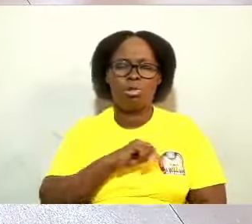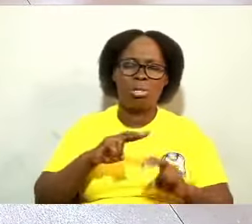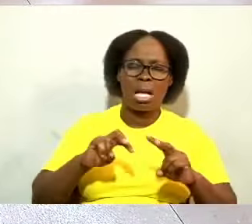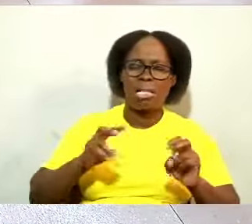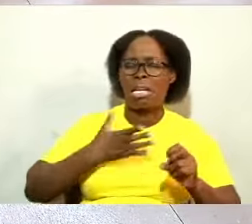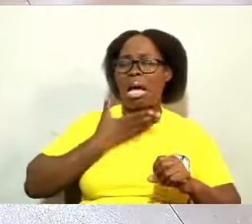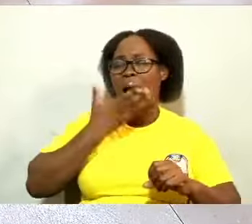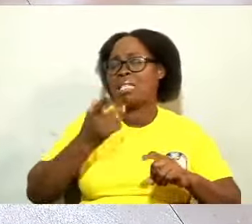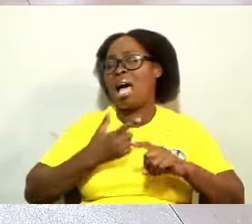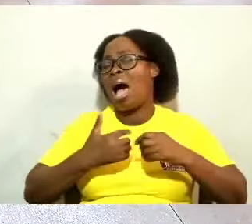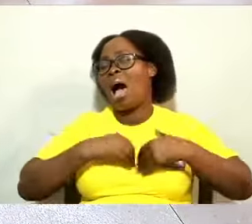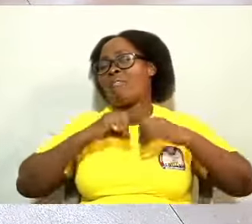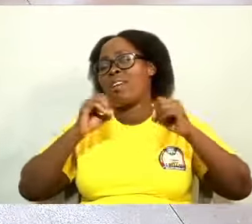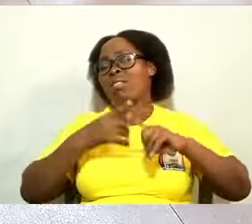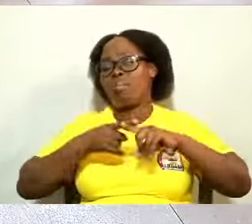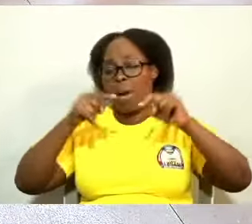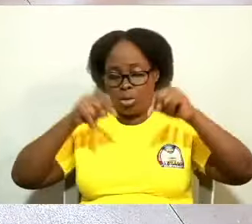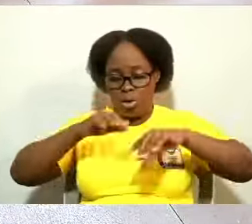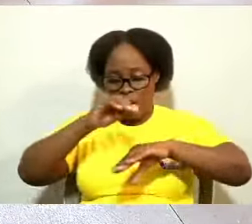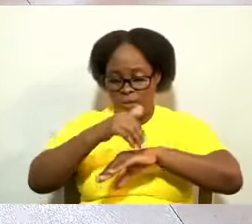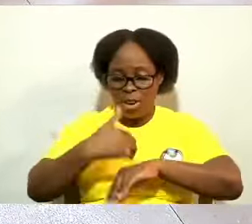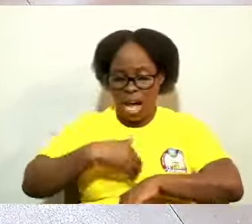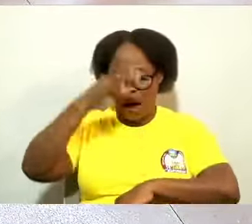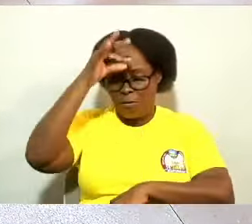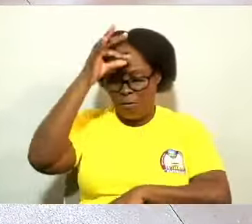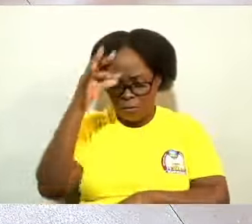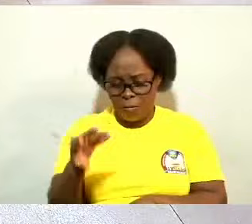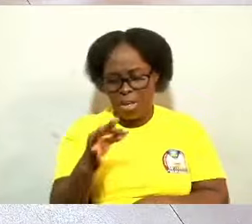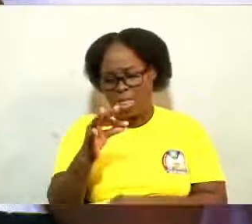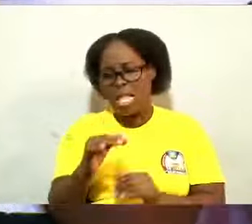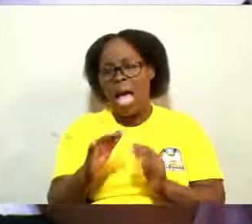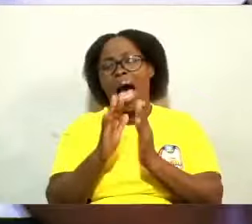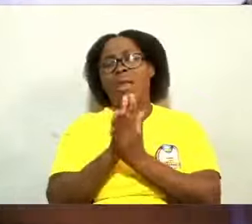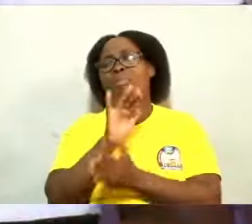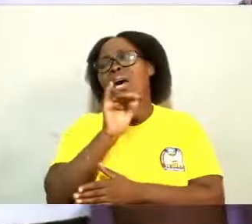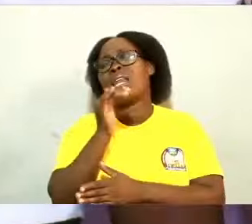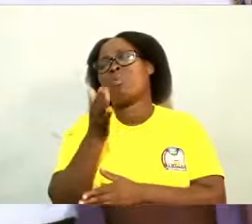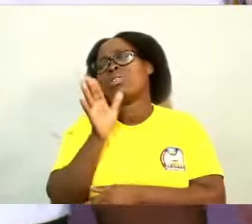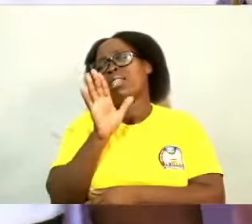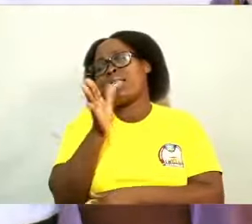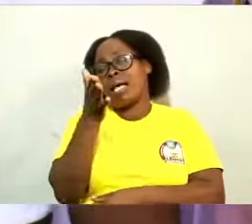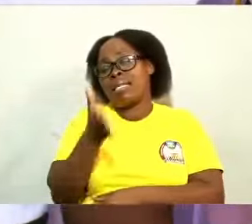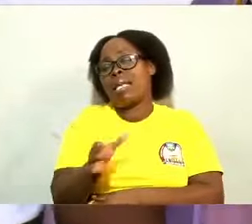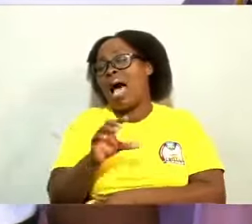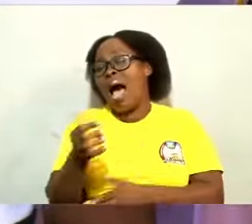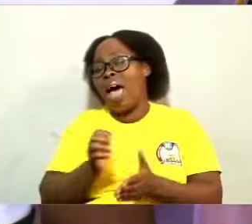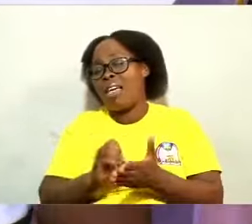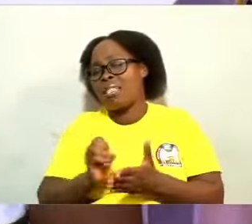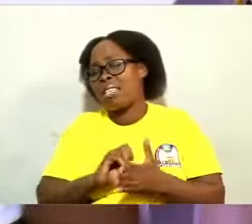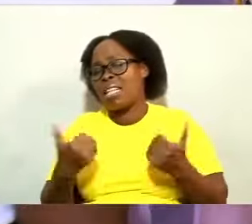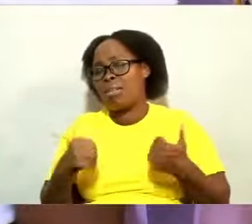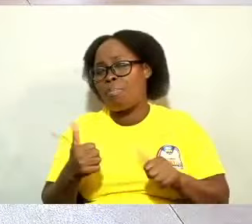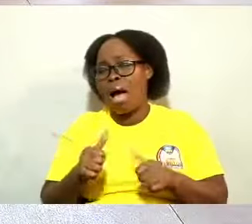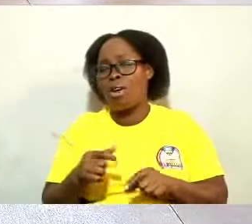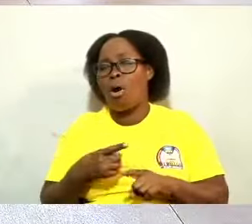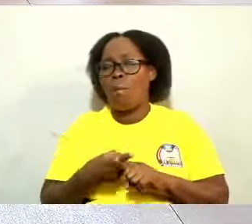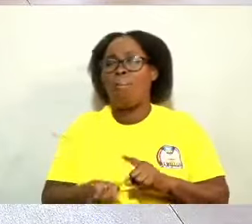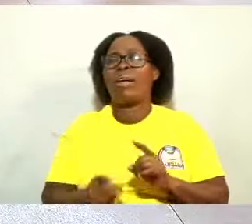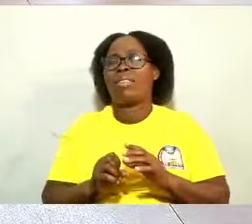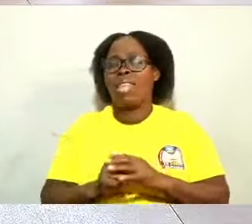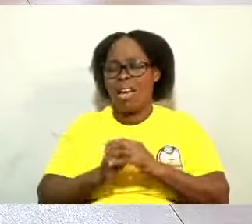wamekuja jioni ya leo kwa imani na wameweka maombi yao, na wengine wajaweka lakini wanashiriki maombi